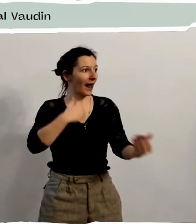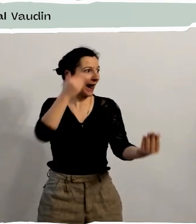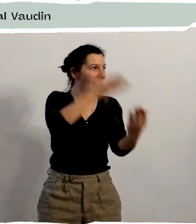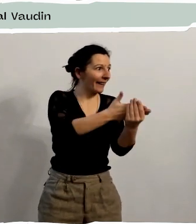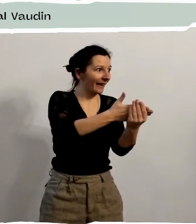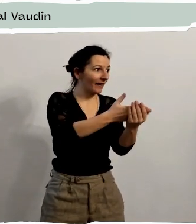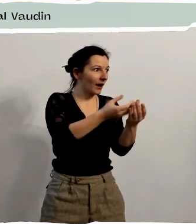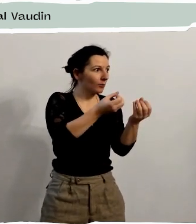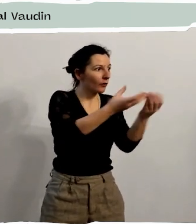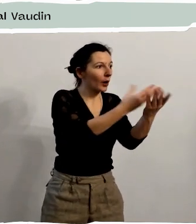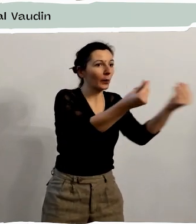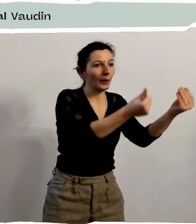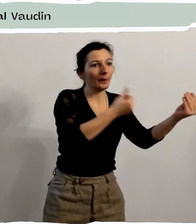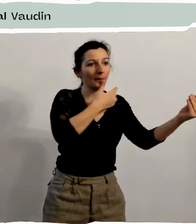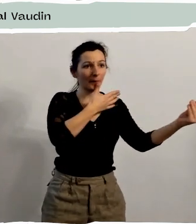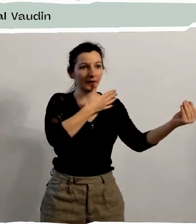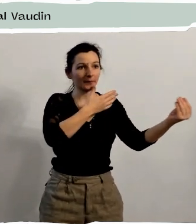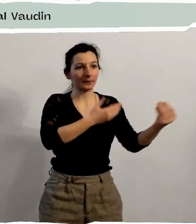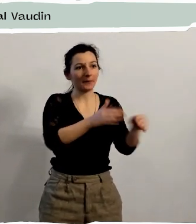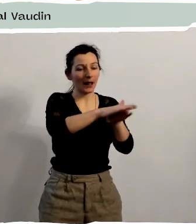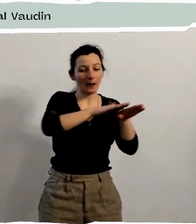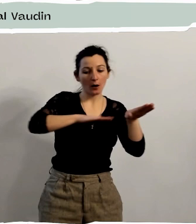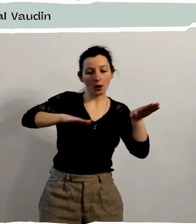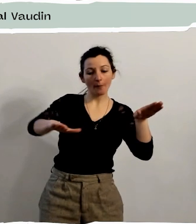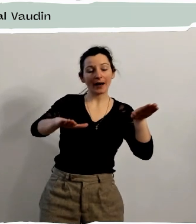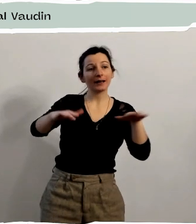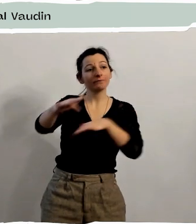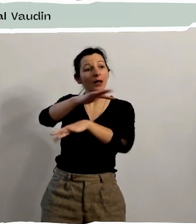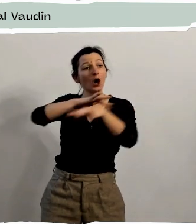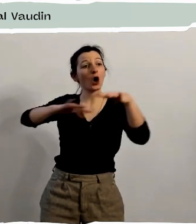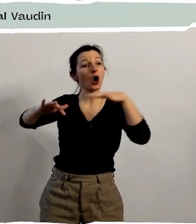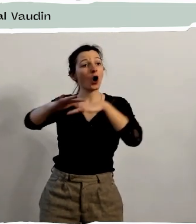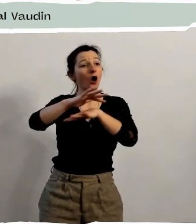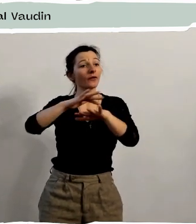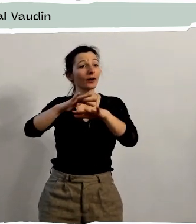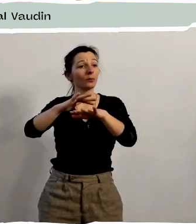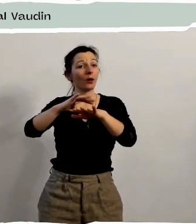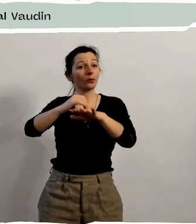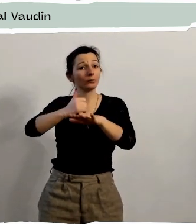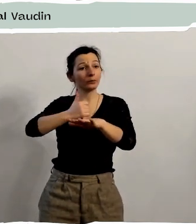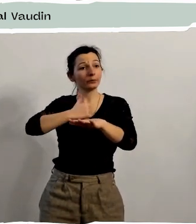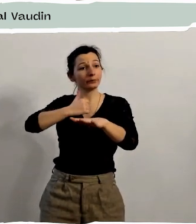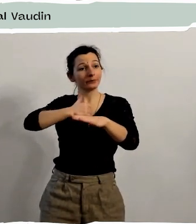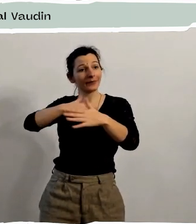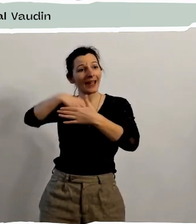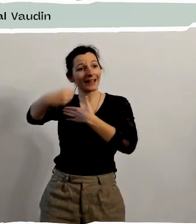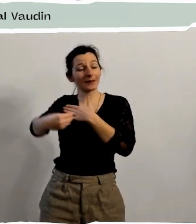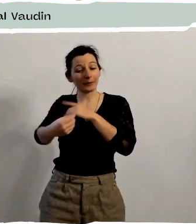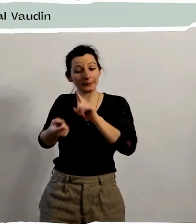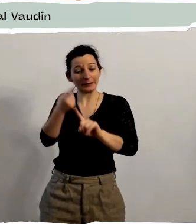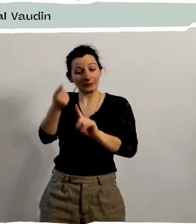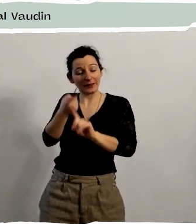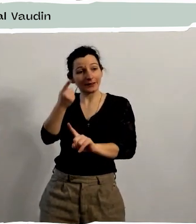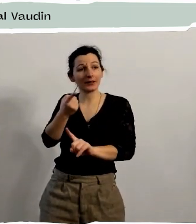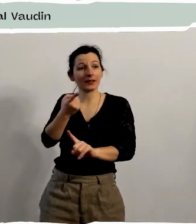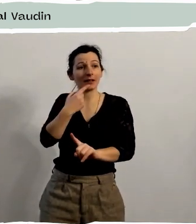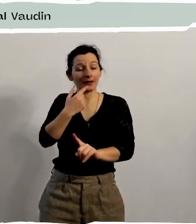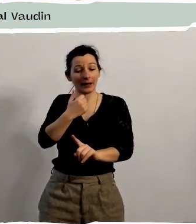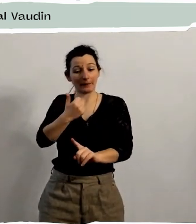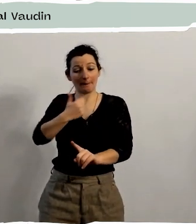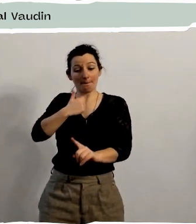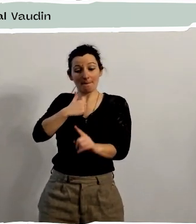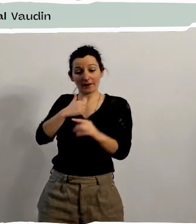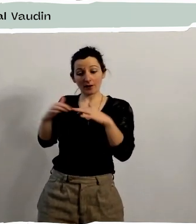levier là-dessus. À côté de cet environnement général, vous avez un environnement extérieur dit spécifique. Et